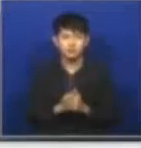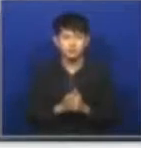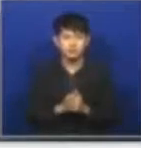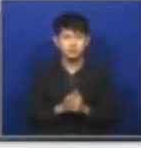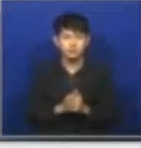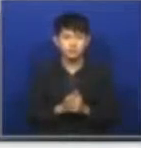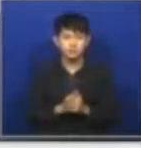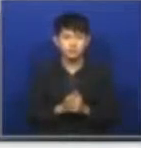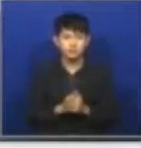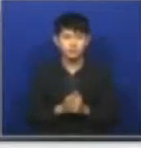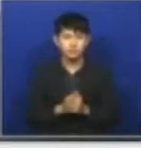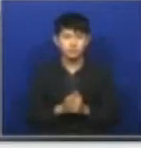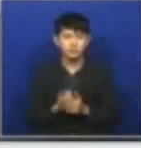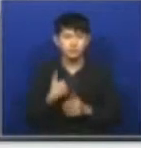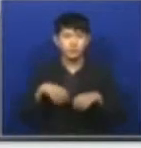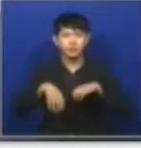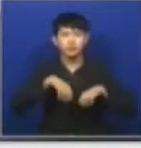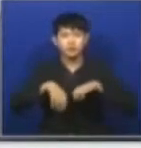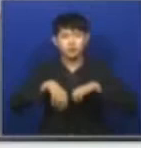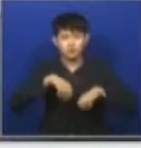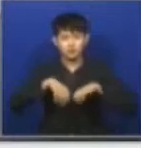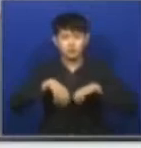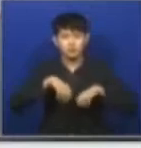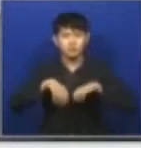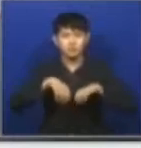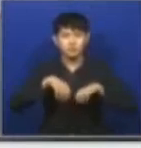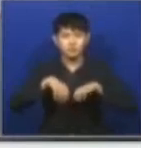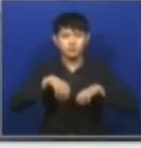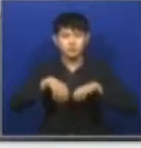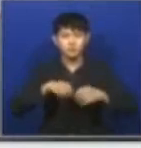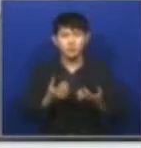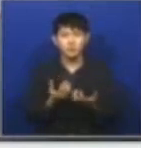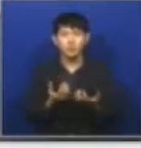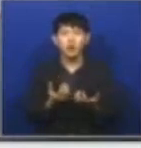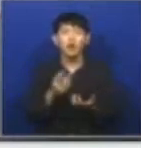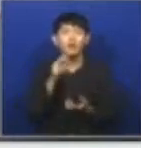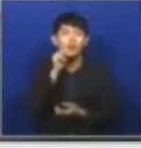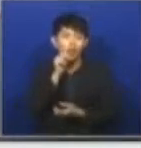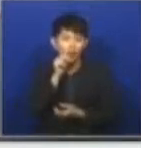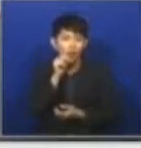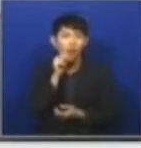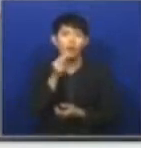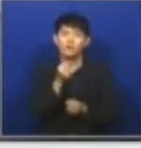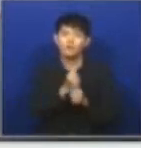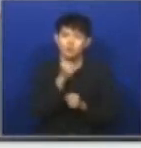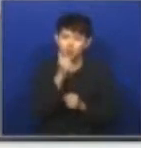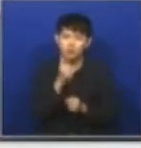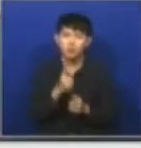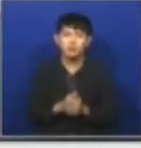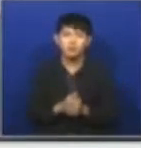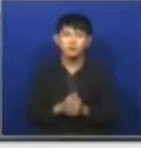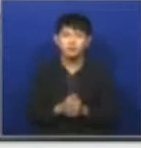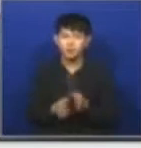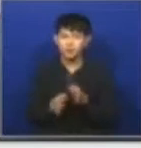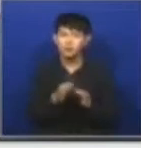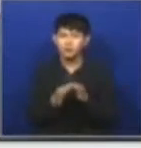มีการบริหารจัดการทรัพยากรน้ำอย่างมีประสิทธิภาพท่านอธิบายผ